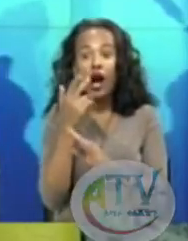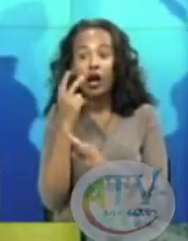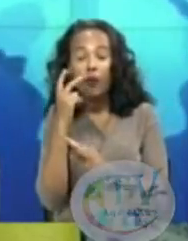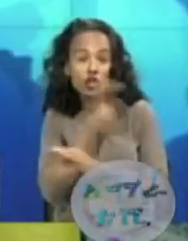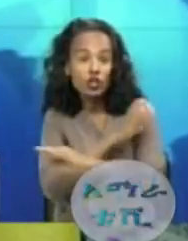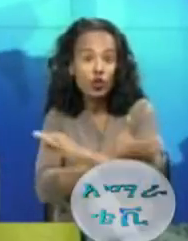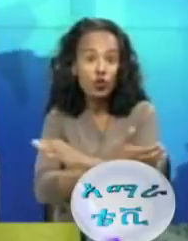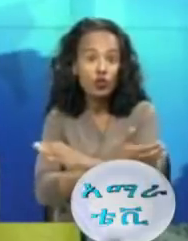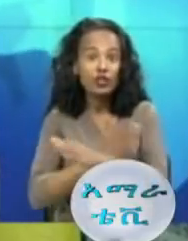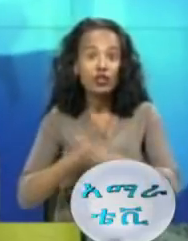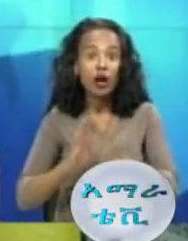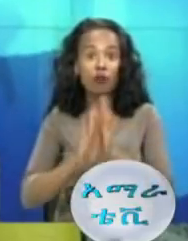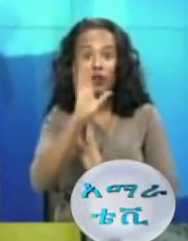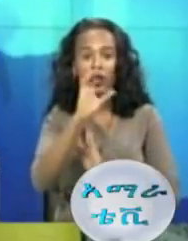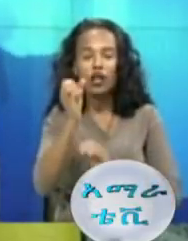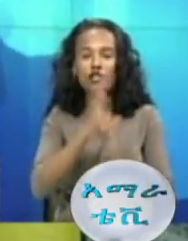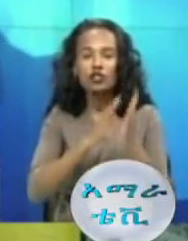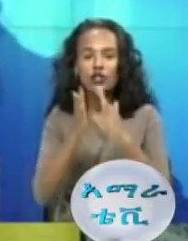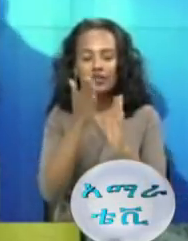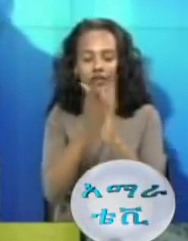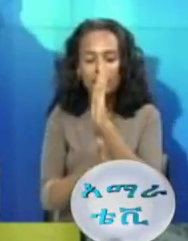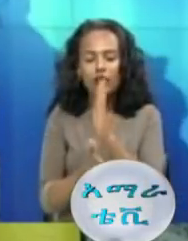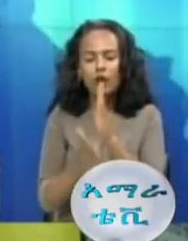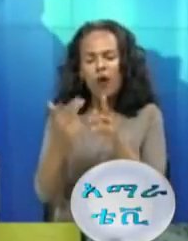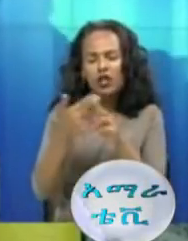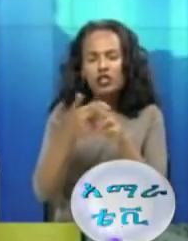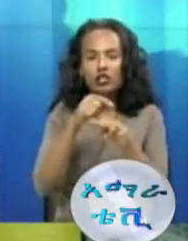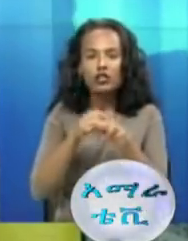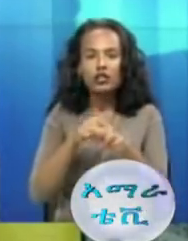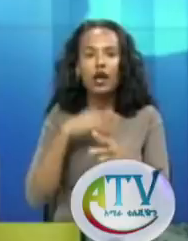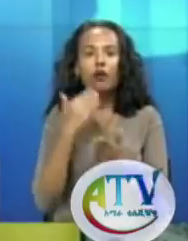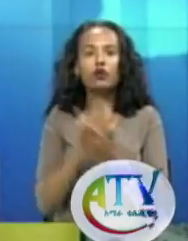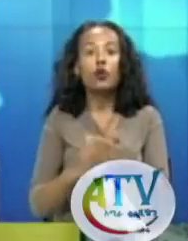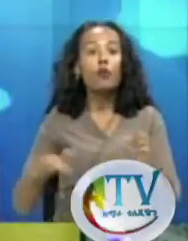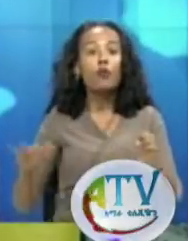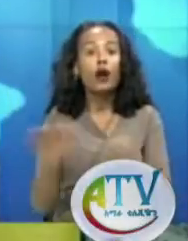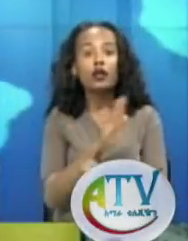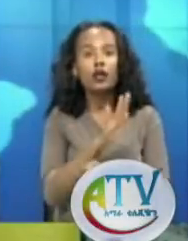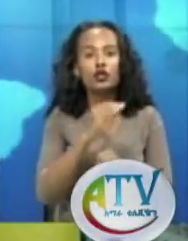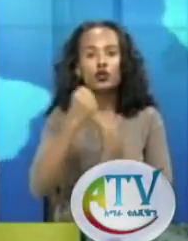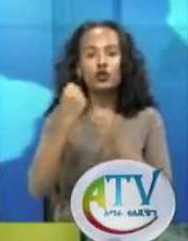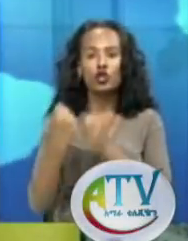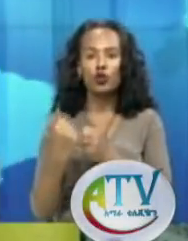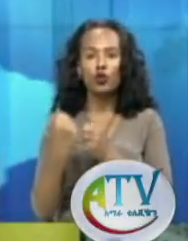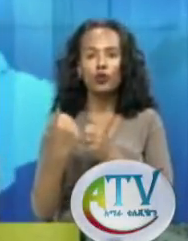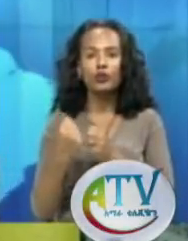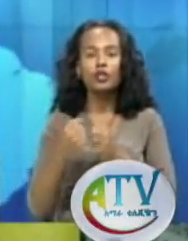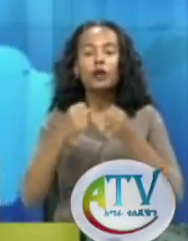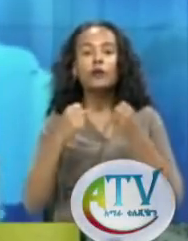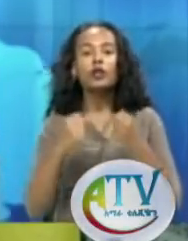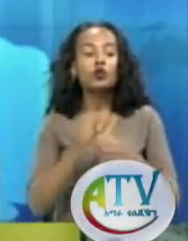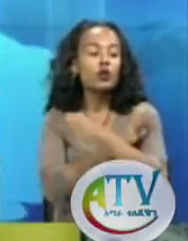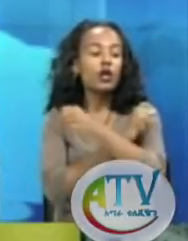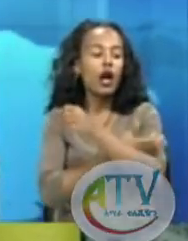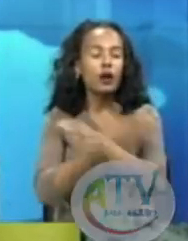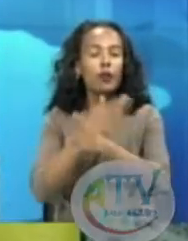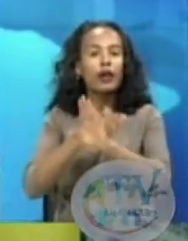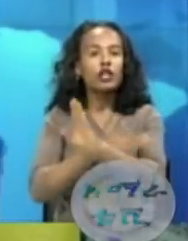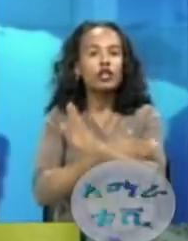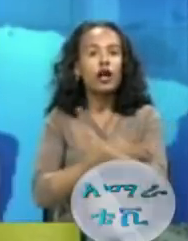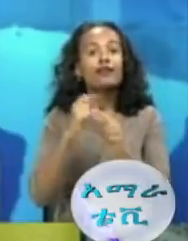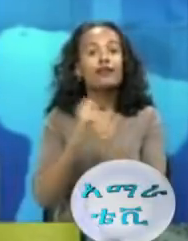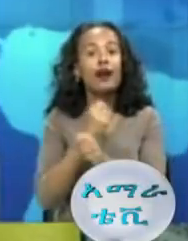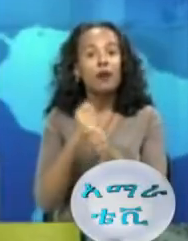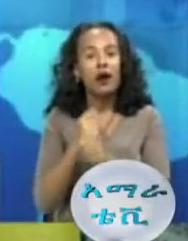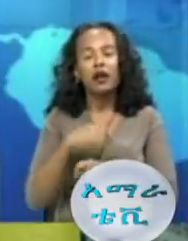እንዲያድግና ችግር ሲከሰትም በአጭር ጊዜ የማስቆም ብቃታቸው እንዲጎለብት የሚያስችሉ የአቅም ማሻሻያ